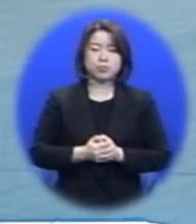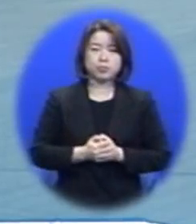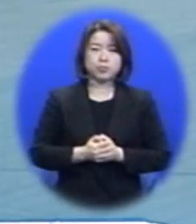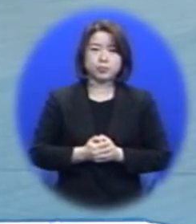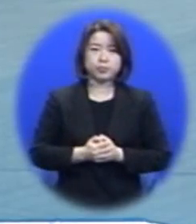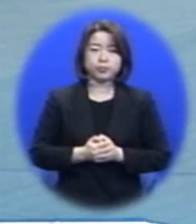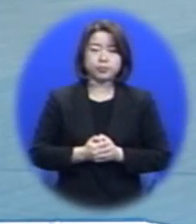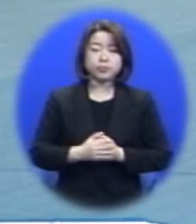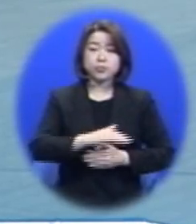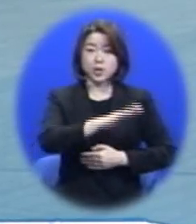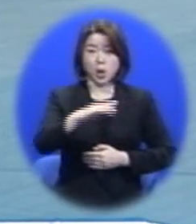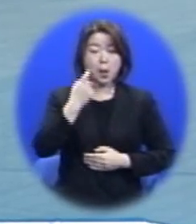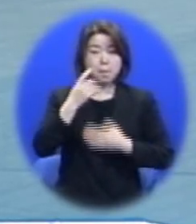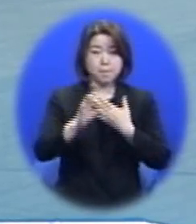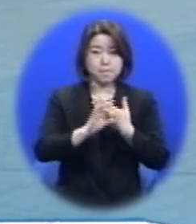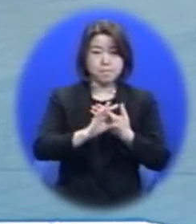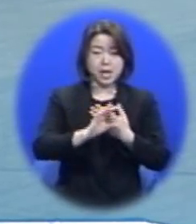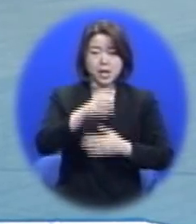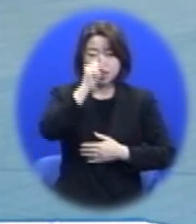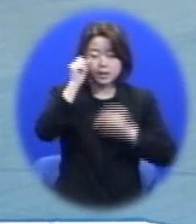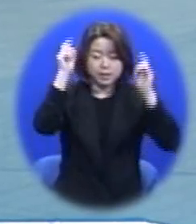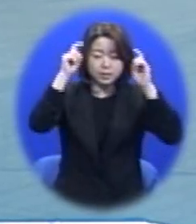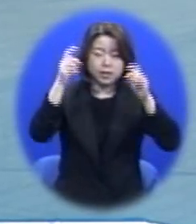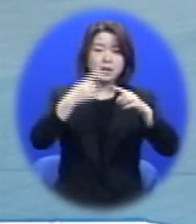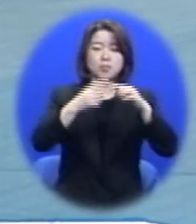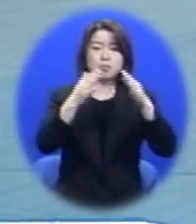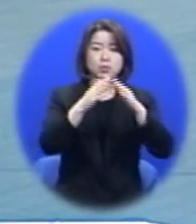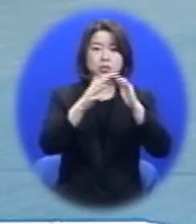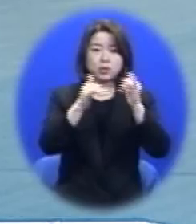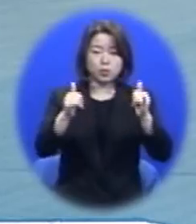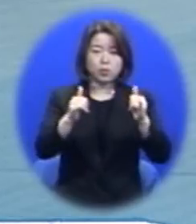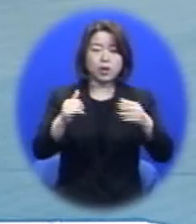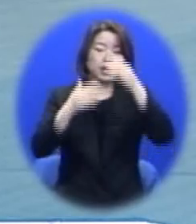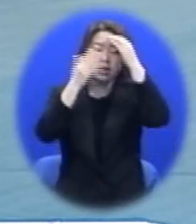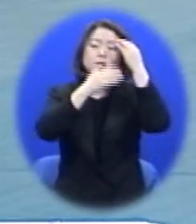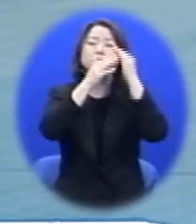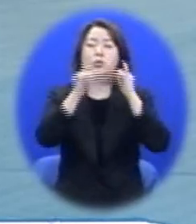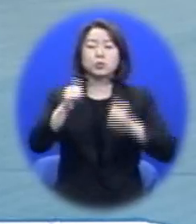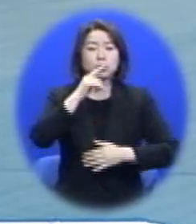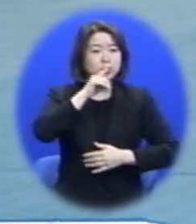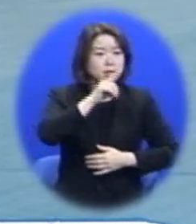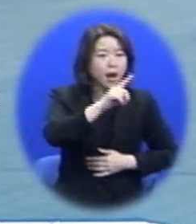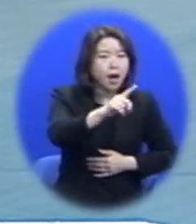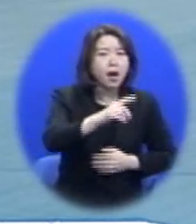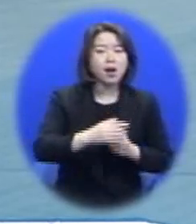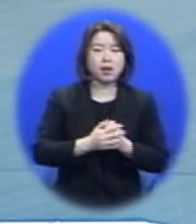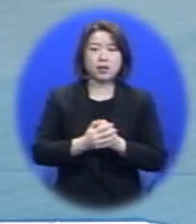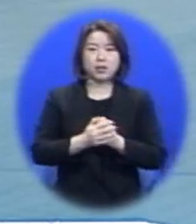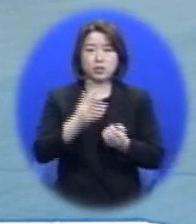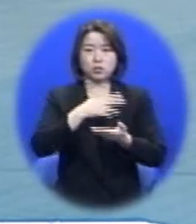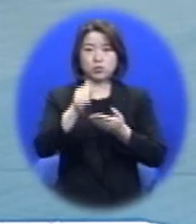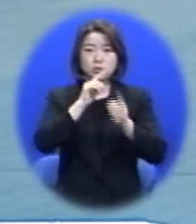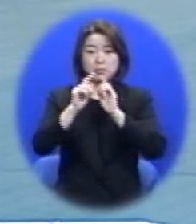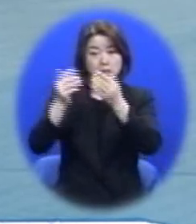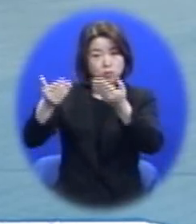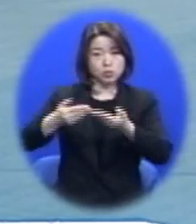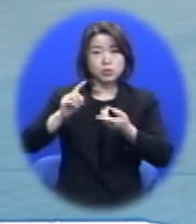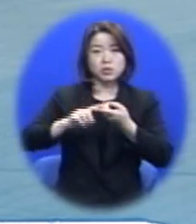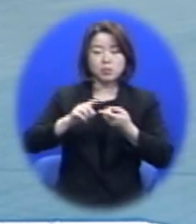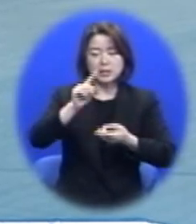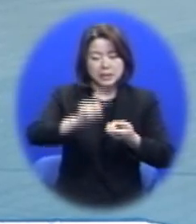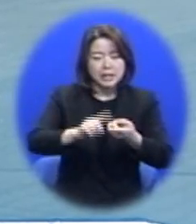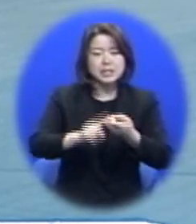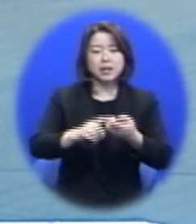여러분, 우리가 만약에 선한 목자 교회와 성도들아, 주님이 우리에게 그렇게 말씀하신다면 그 자체가 얼마나 놀라운